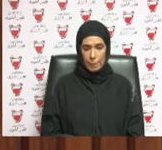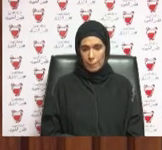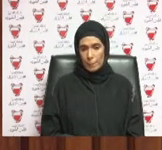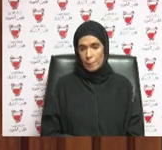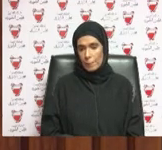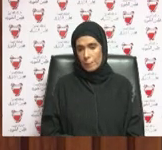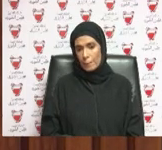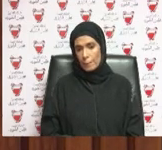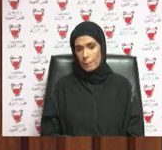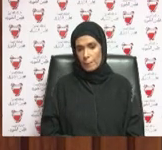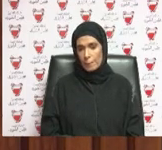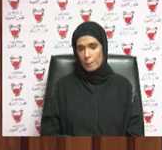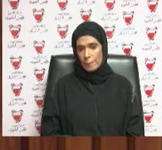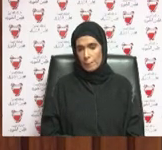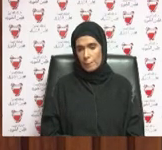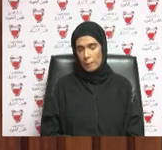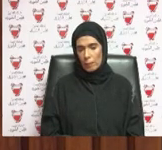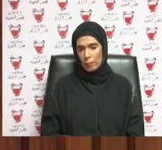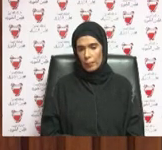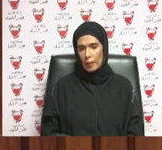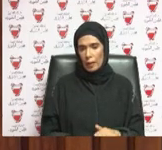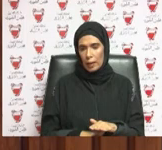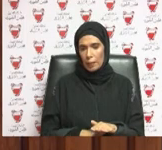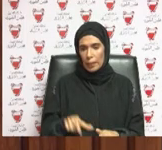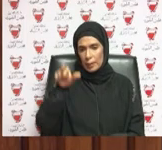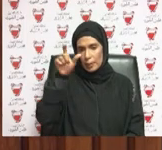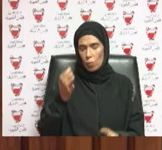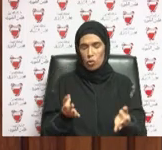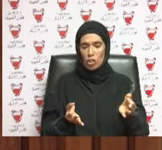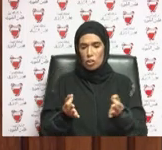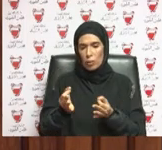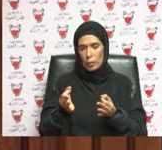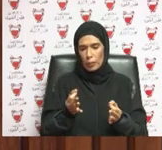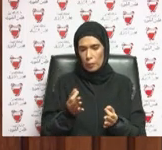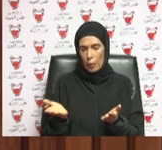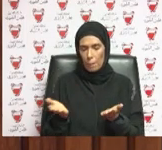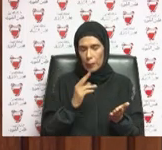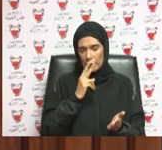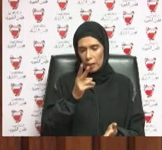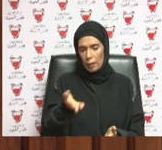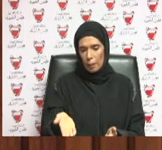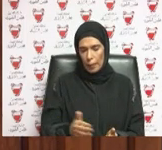لسعادة رئيس المستشارين كلمة، فتفضل.